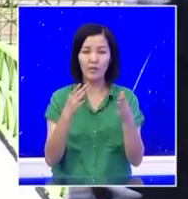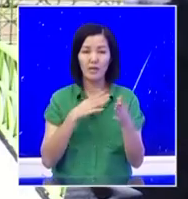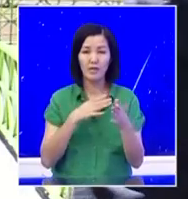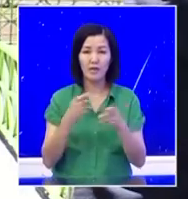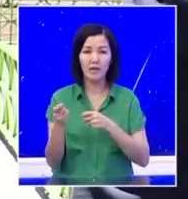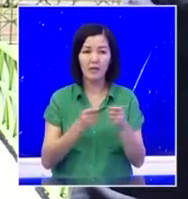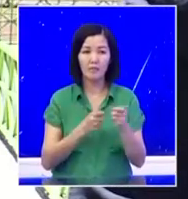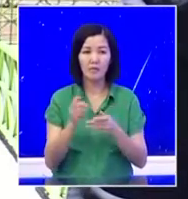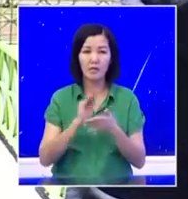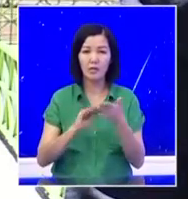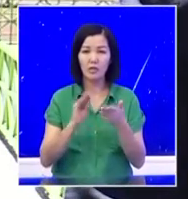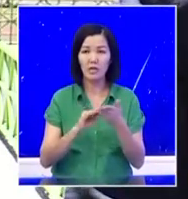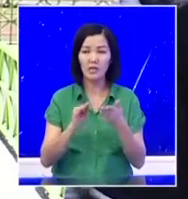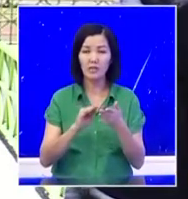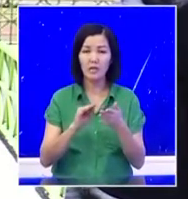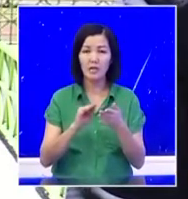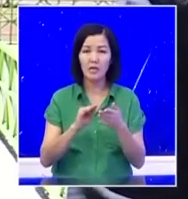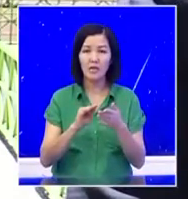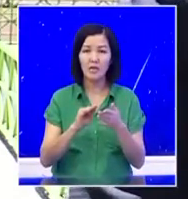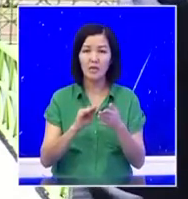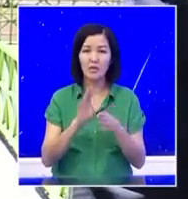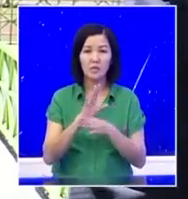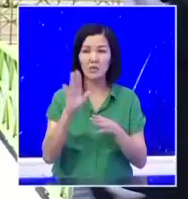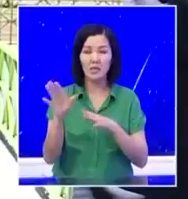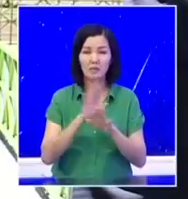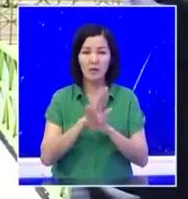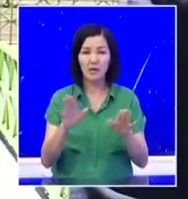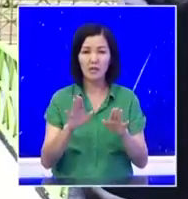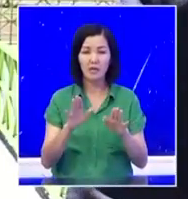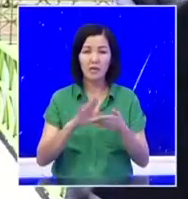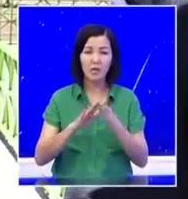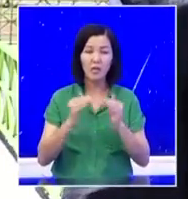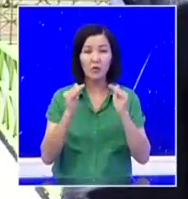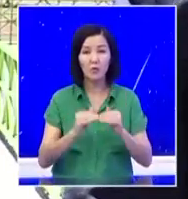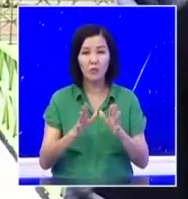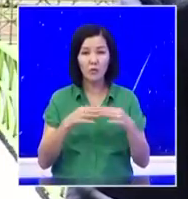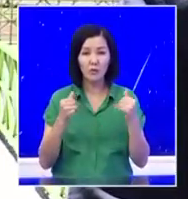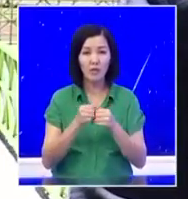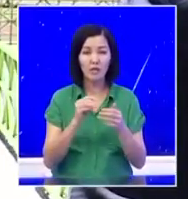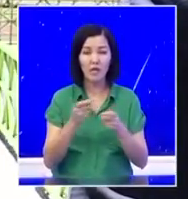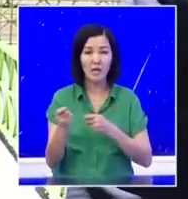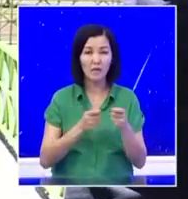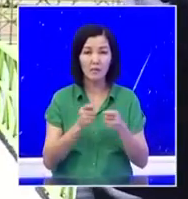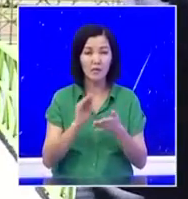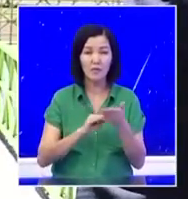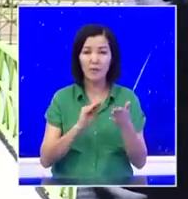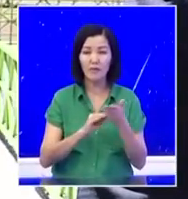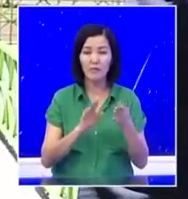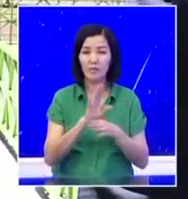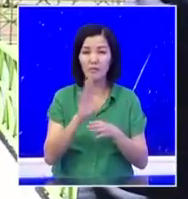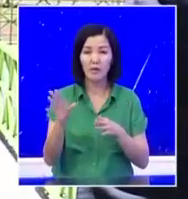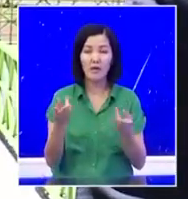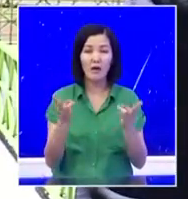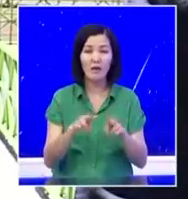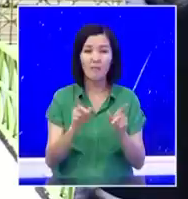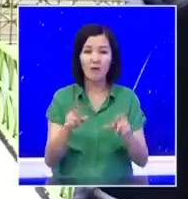әкімшілікке барып арыз жазбаған азаматтар бар, мысалы, әлеуметтік жағдай төмен бола тұра, әкімшілікке арыз жазбаған сондай қалыпқан